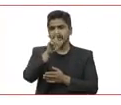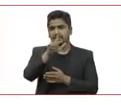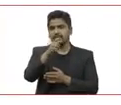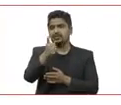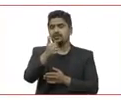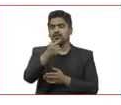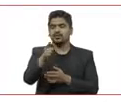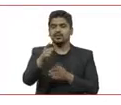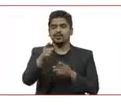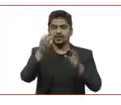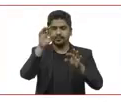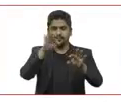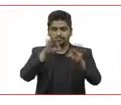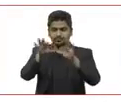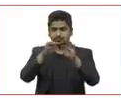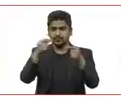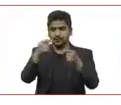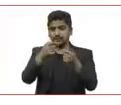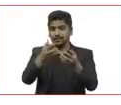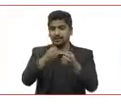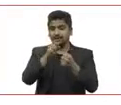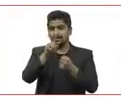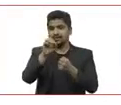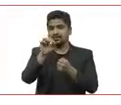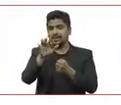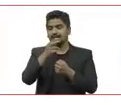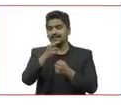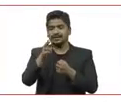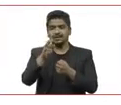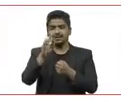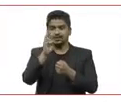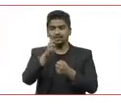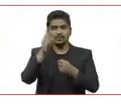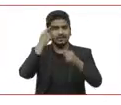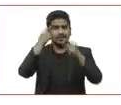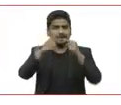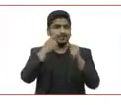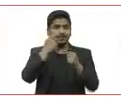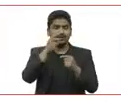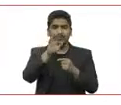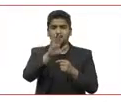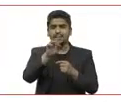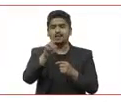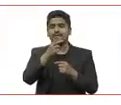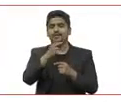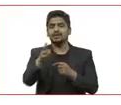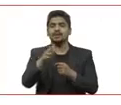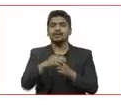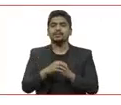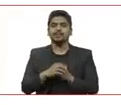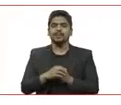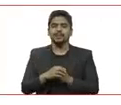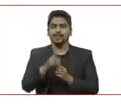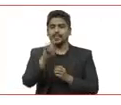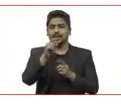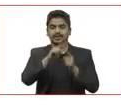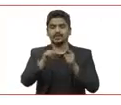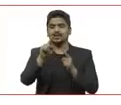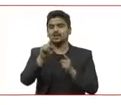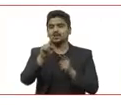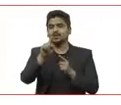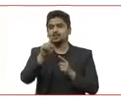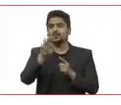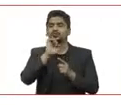176 वटा ऱ्यान्डम स्याम्पल ल्याउँदा 105 जनामा एसजी नेगेटिभ देखिएको थियो, जसको 51 जना चाहिँ 10 देखि 14